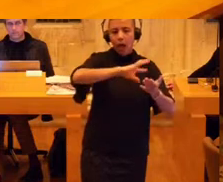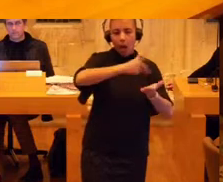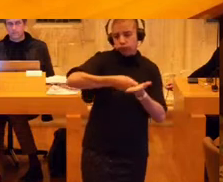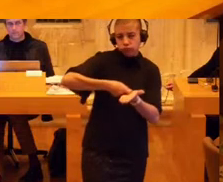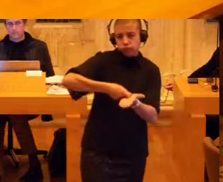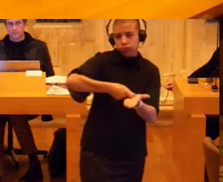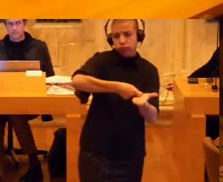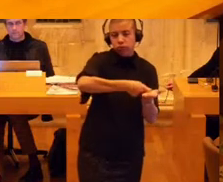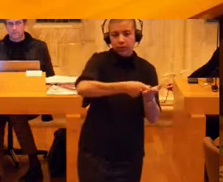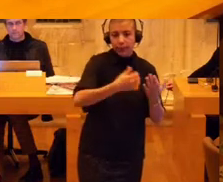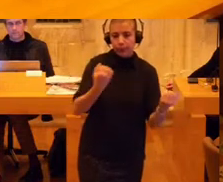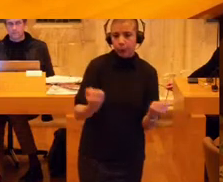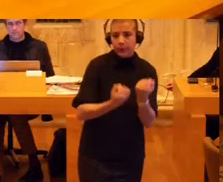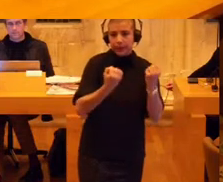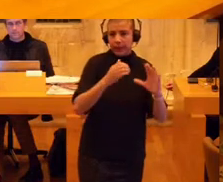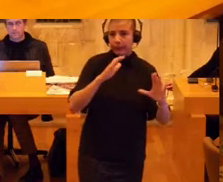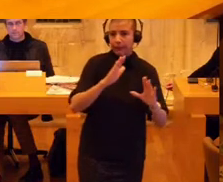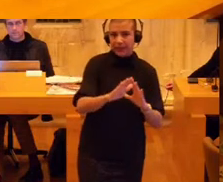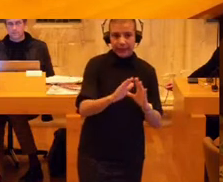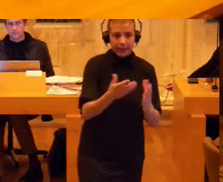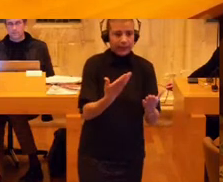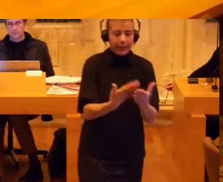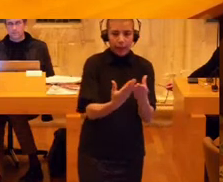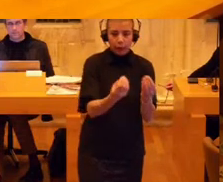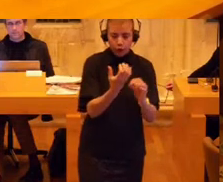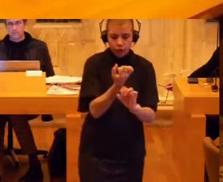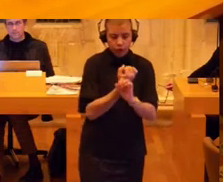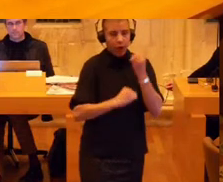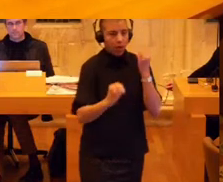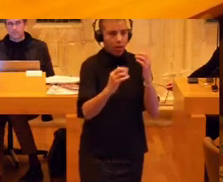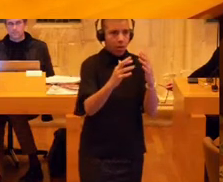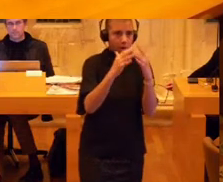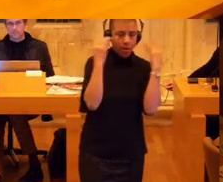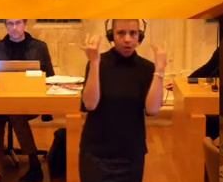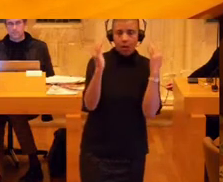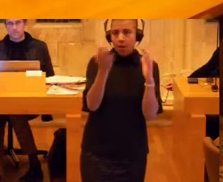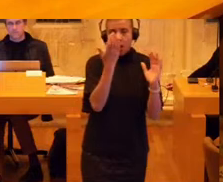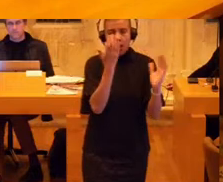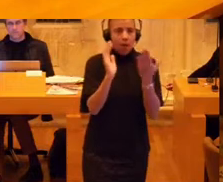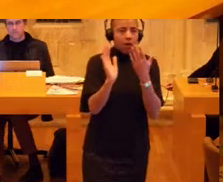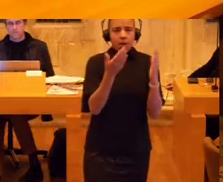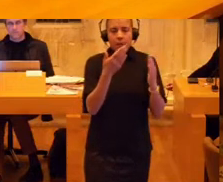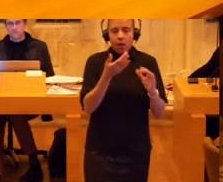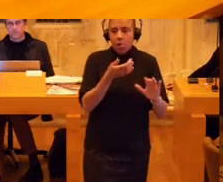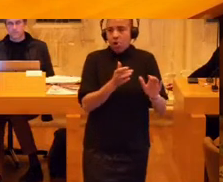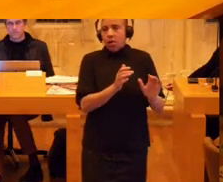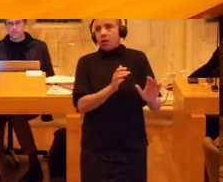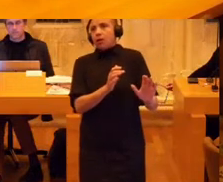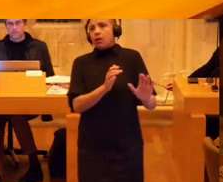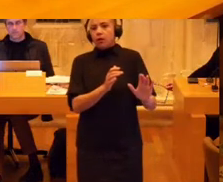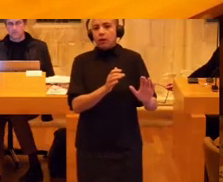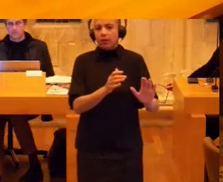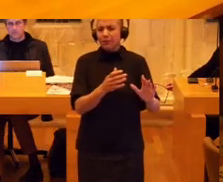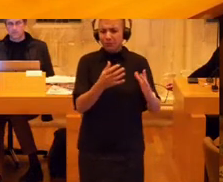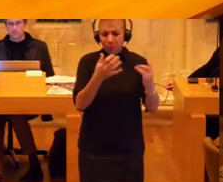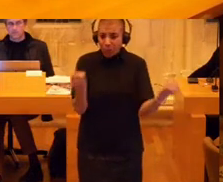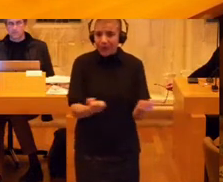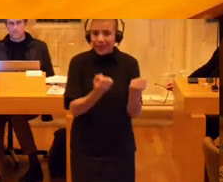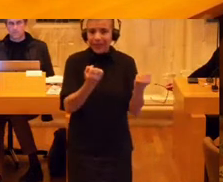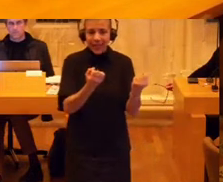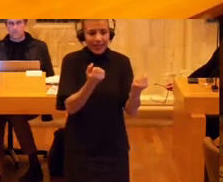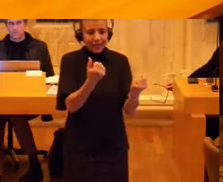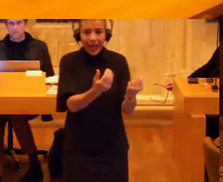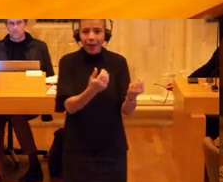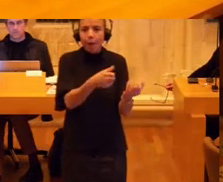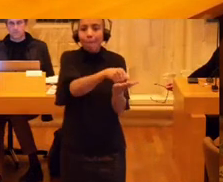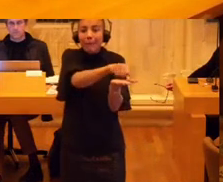pollution visuelle directe qui s'impose à tous. La publicité est par nature un message que l'on n'a ni désiré, ni